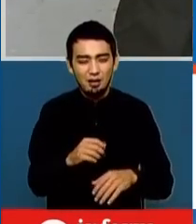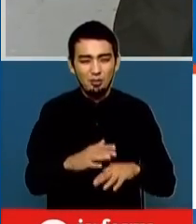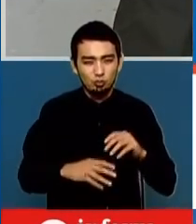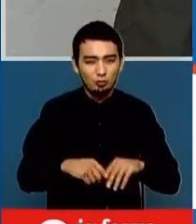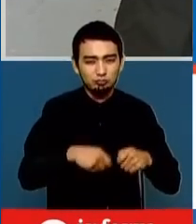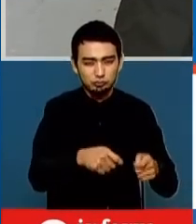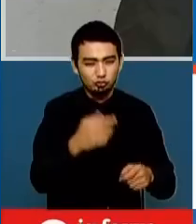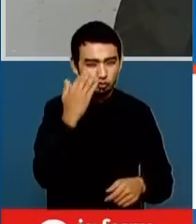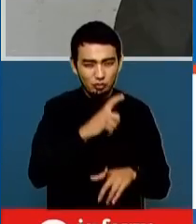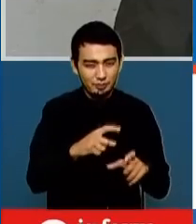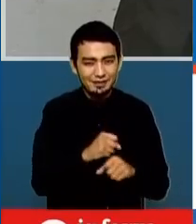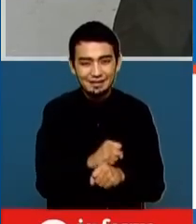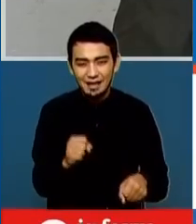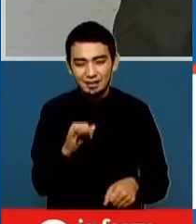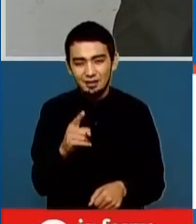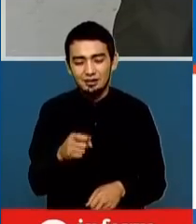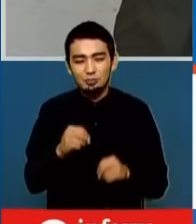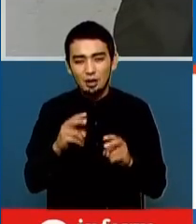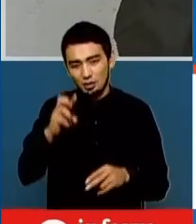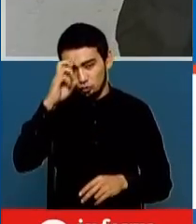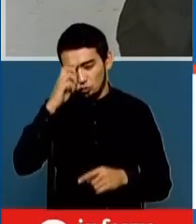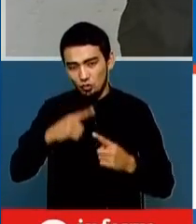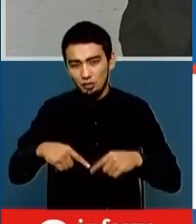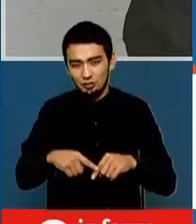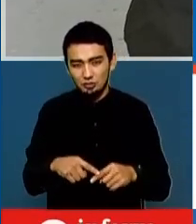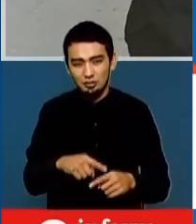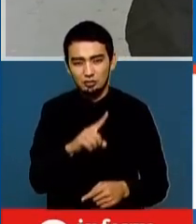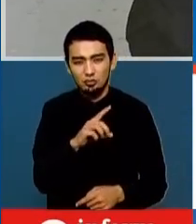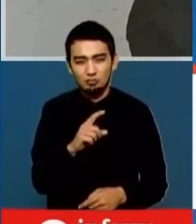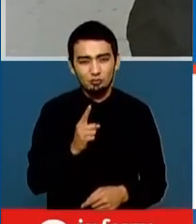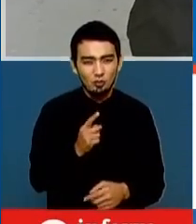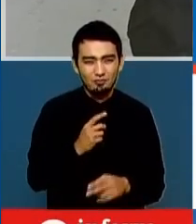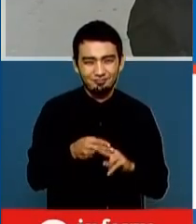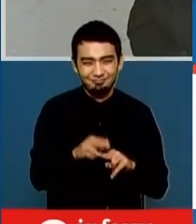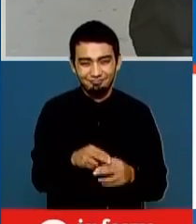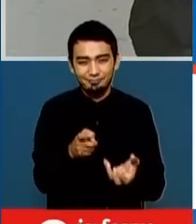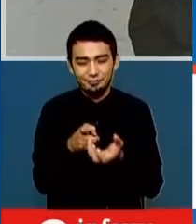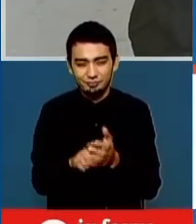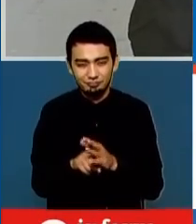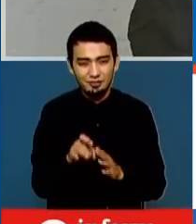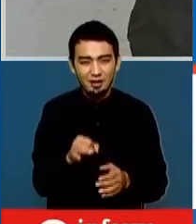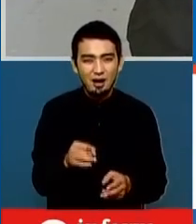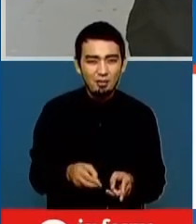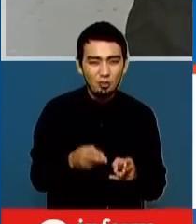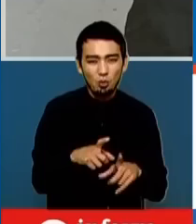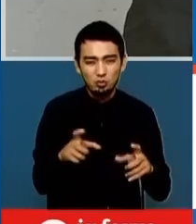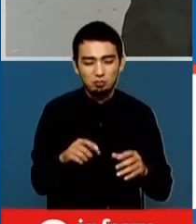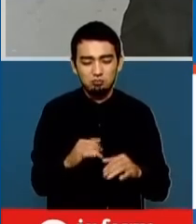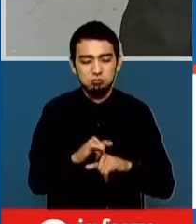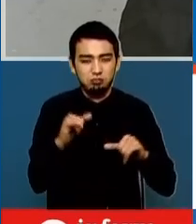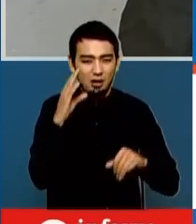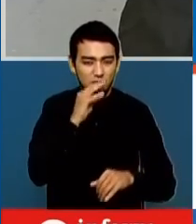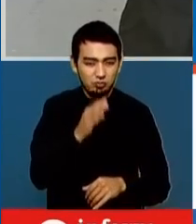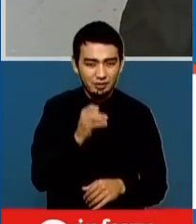охотников. Заниматься этим должна госорганизация «Охотзоопром», чтобы исключить браконьерство. Ученый из Уральска Альжан